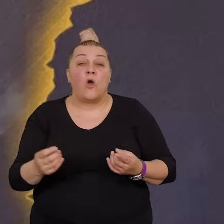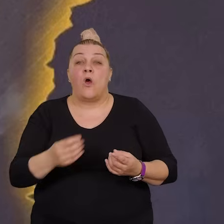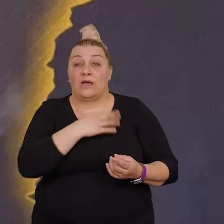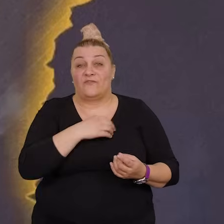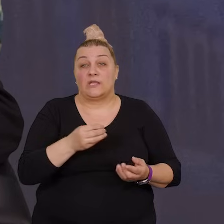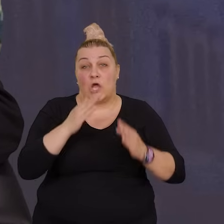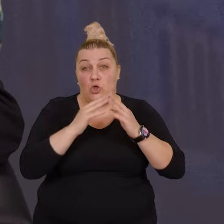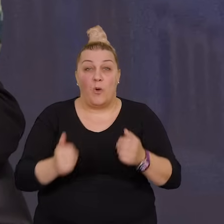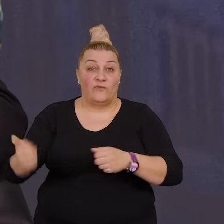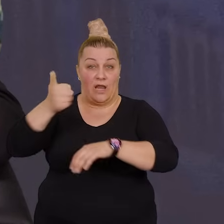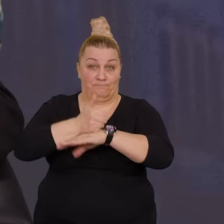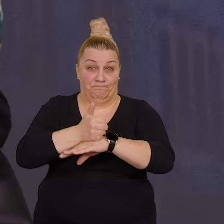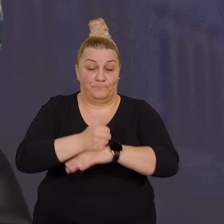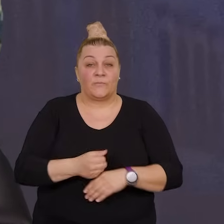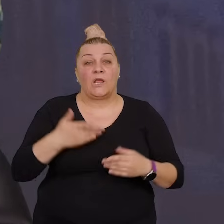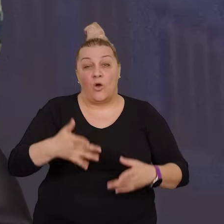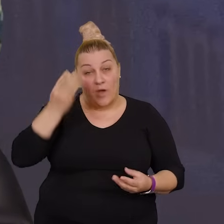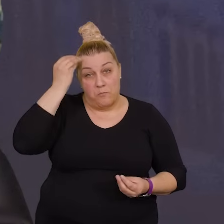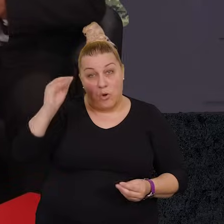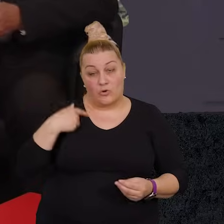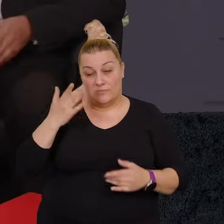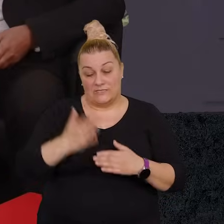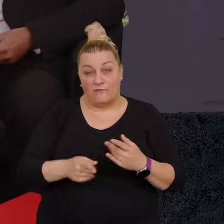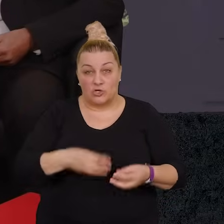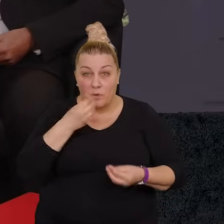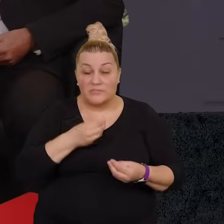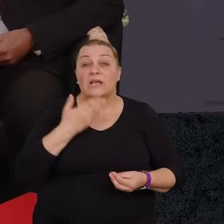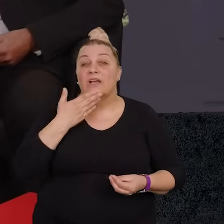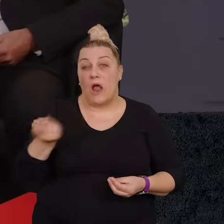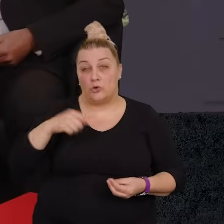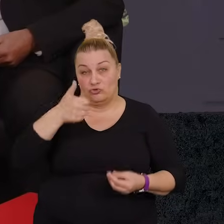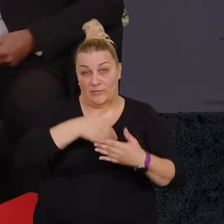domovini. Evo, sa ovom porukom završavam emisiju. Hvala vam što ste bili s nama na Prvoj crti. Hvala.